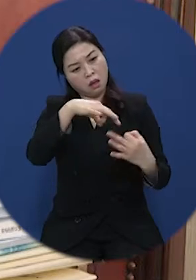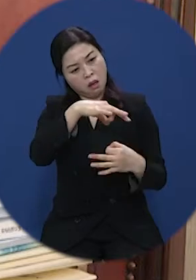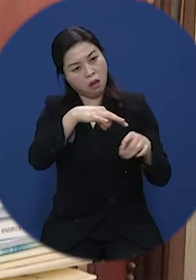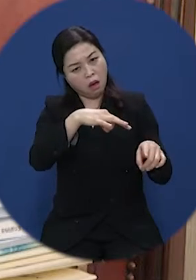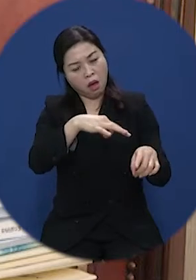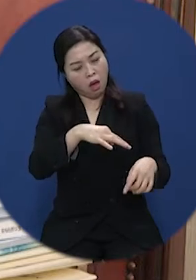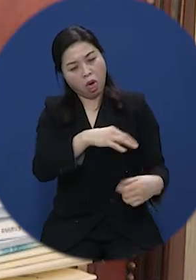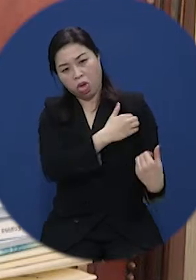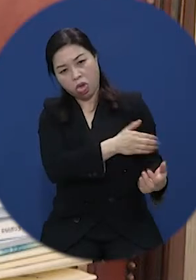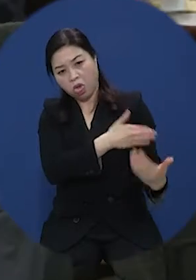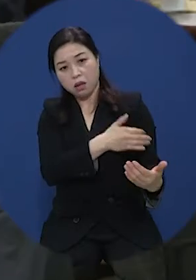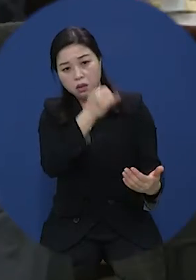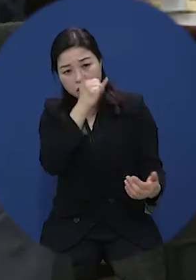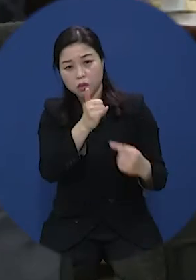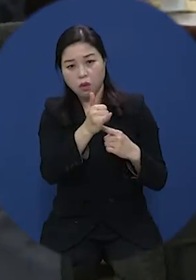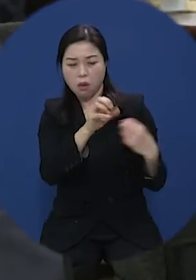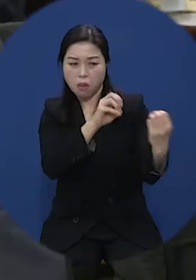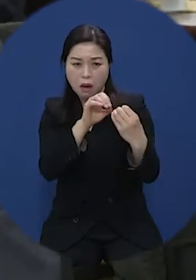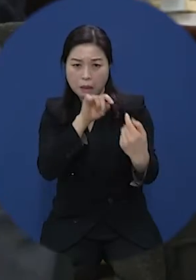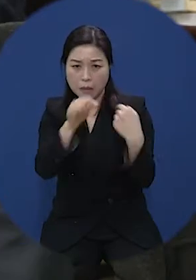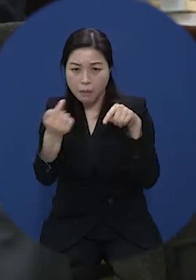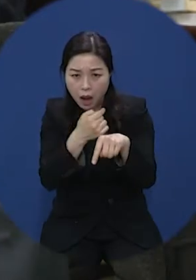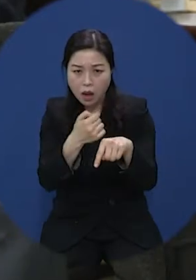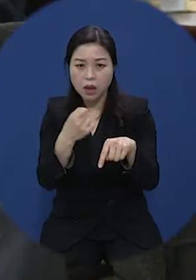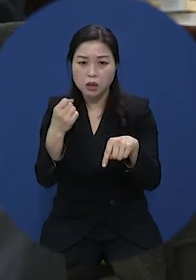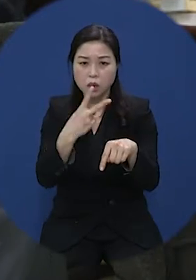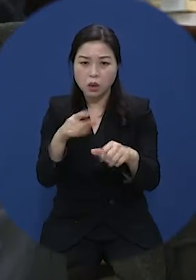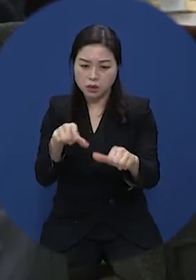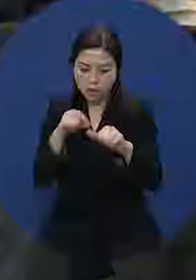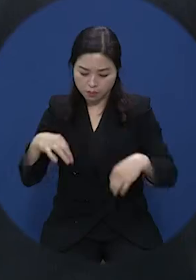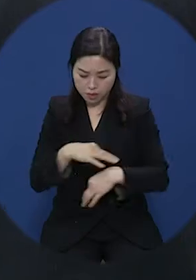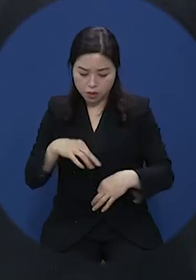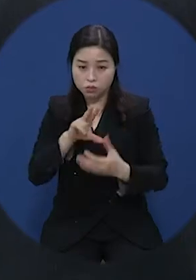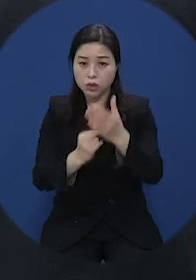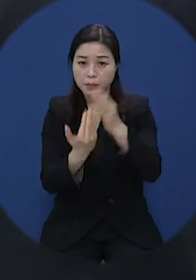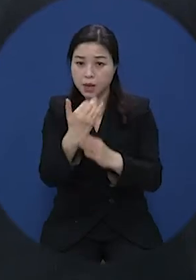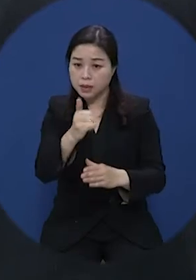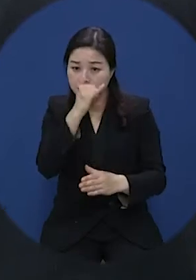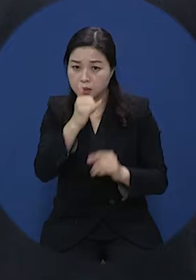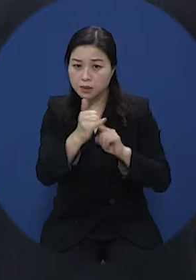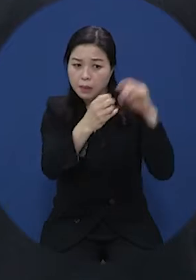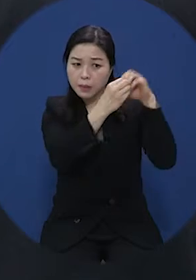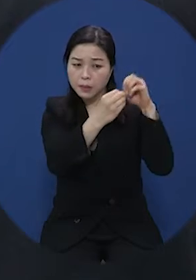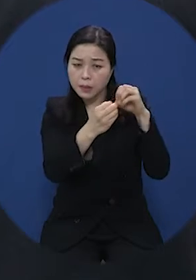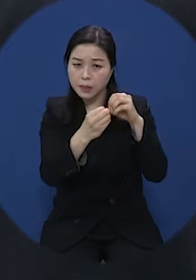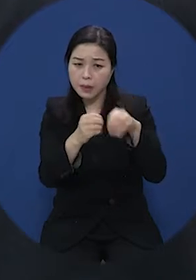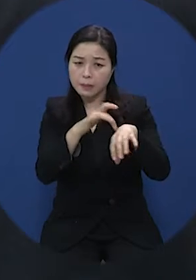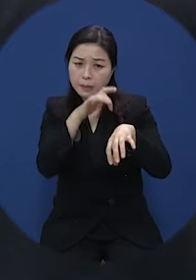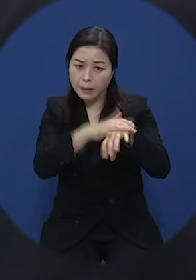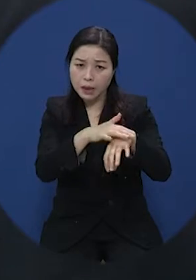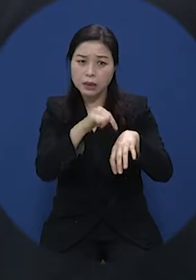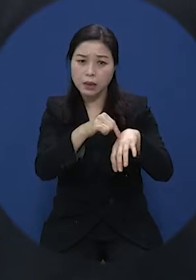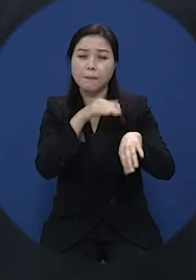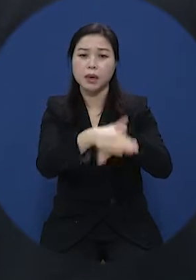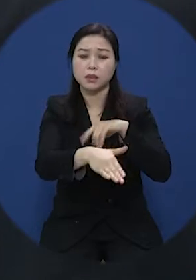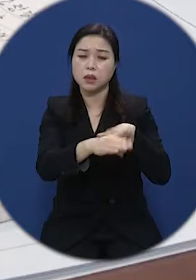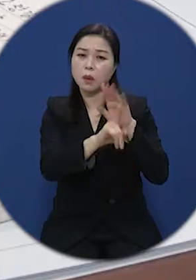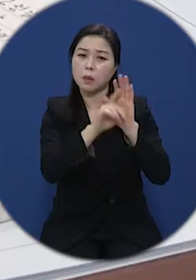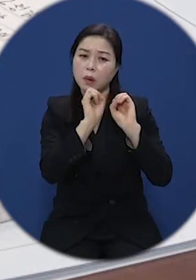부재, 채용 비리 등에 대한 문제를 지적하는 한편 관행적으로 집행되는 홍보 사업의